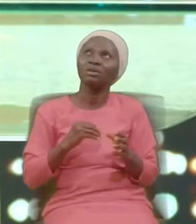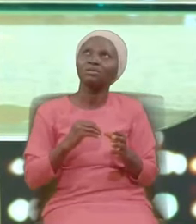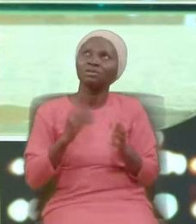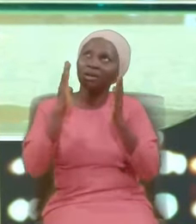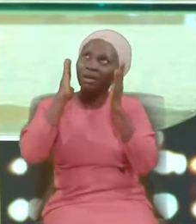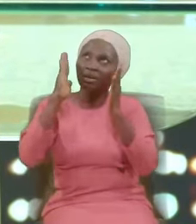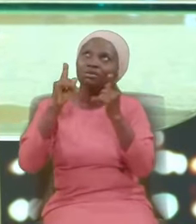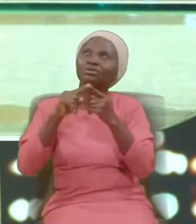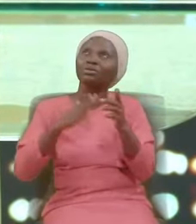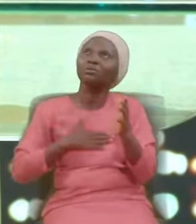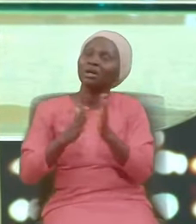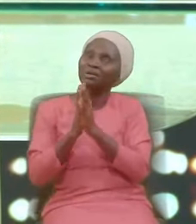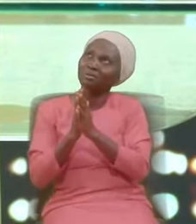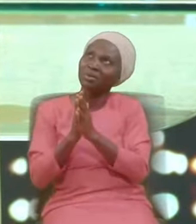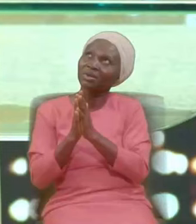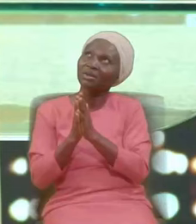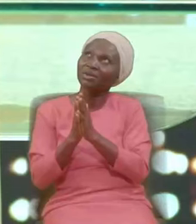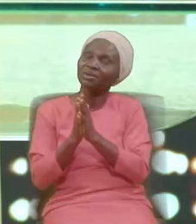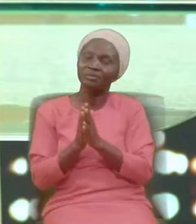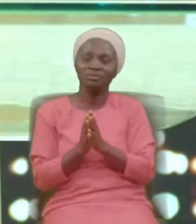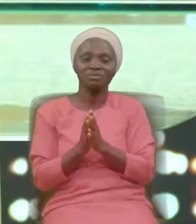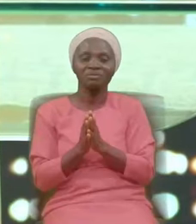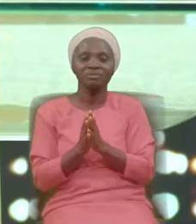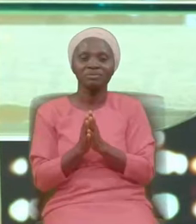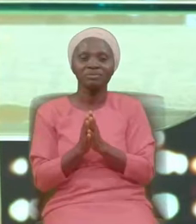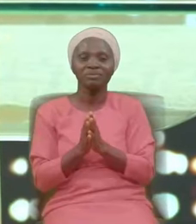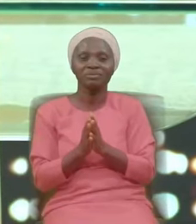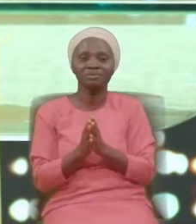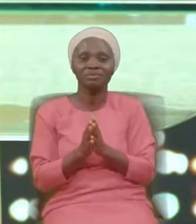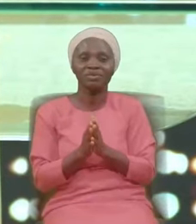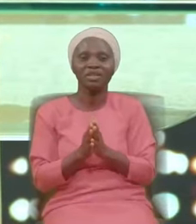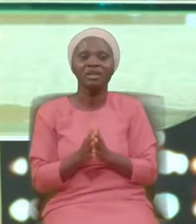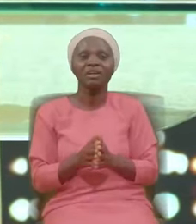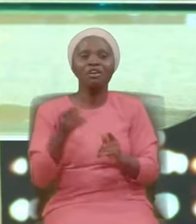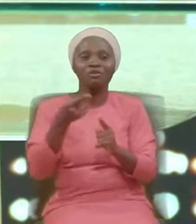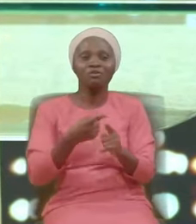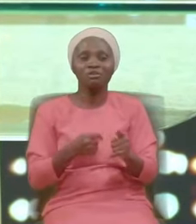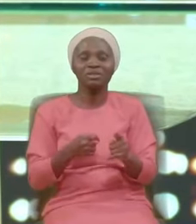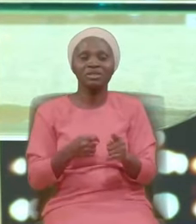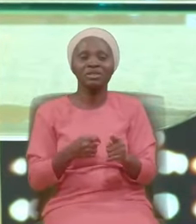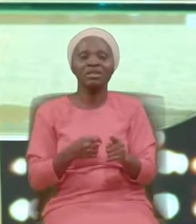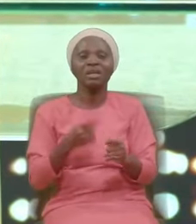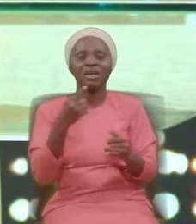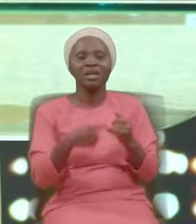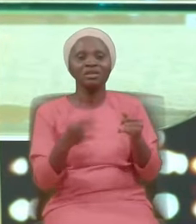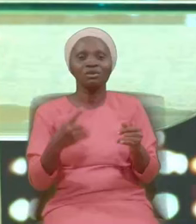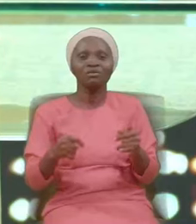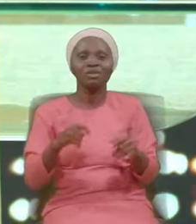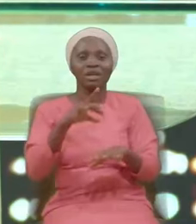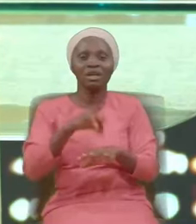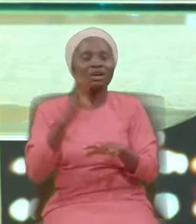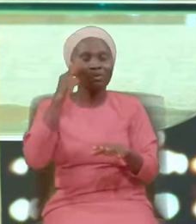attentif à ma prière. Du bout de la terre, je crie à toi, le